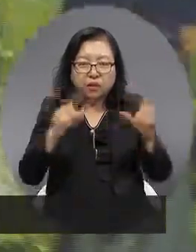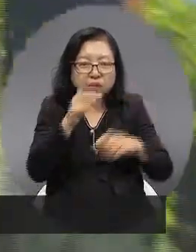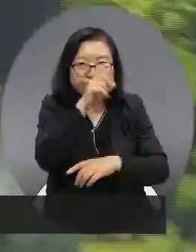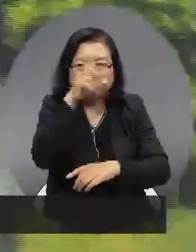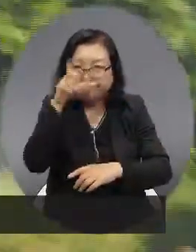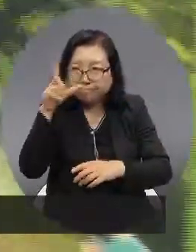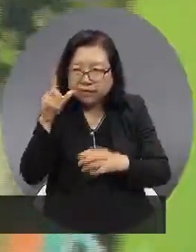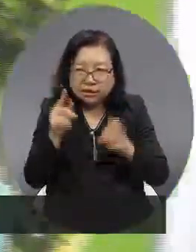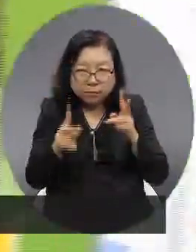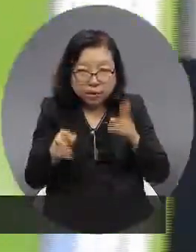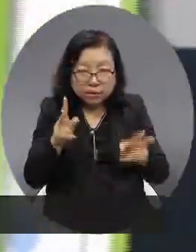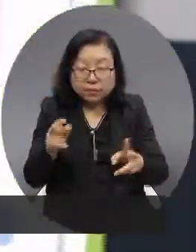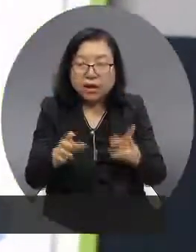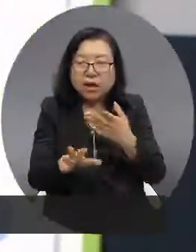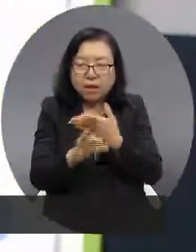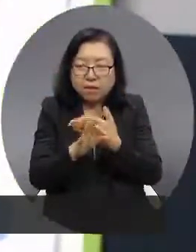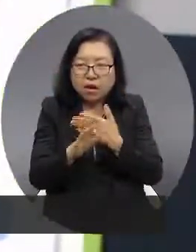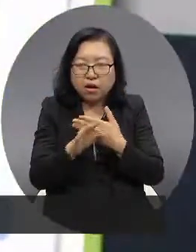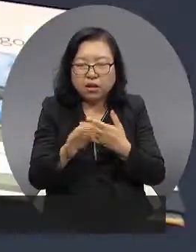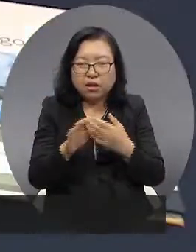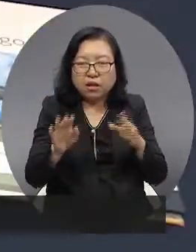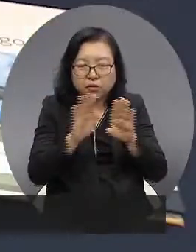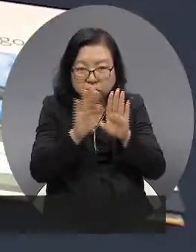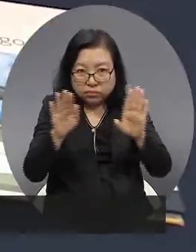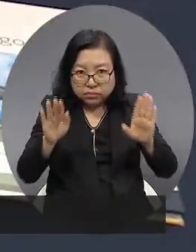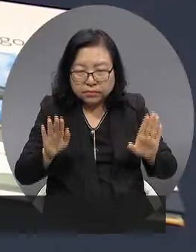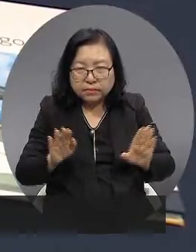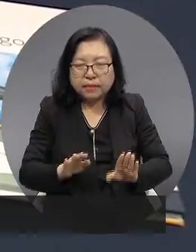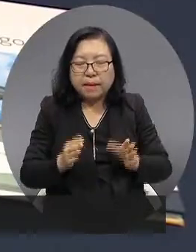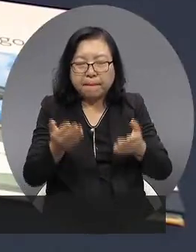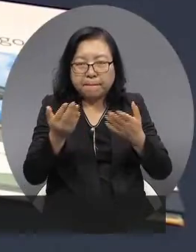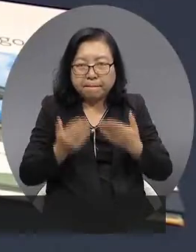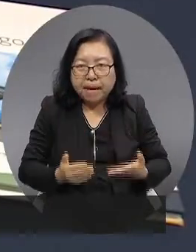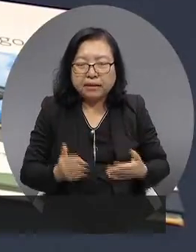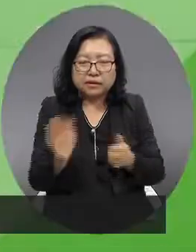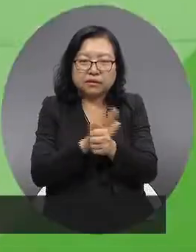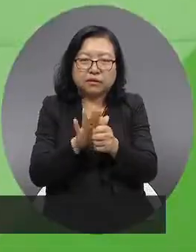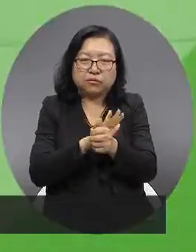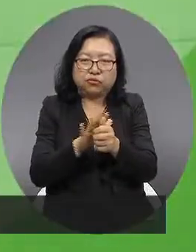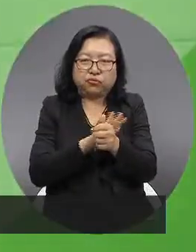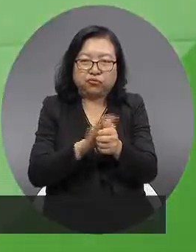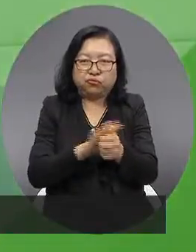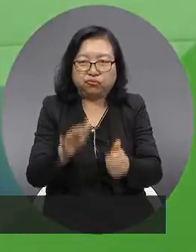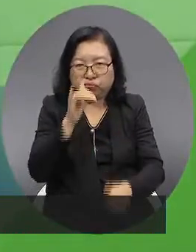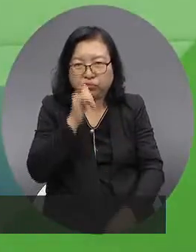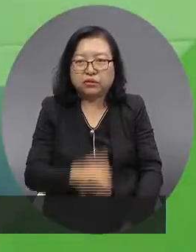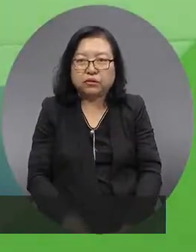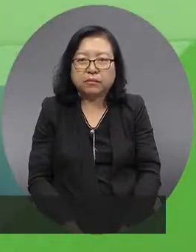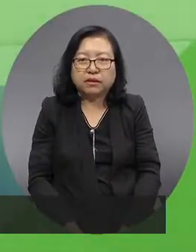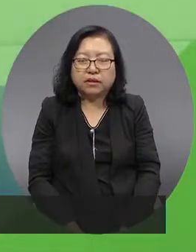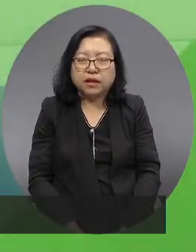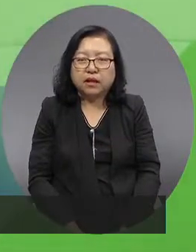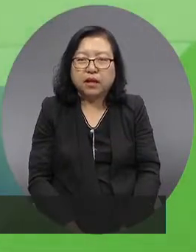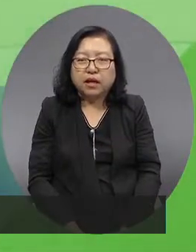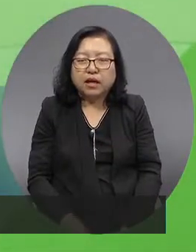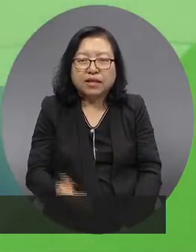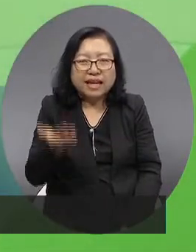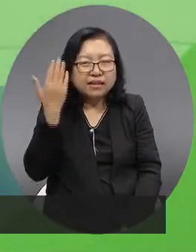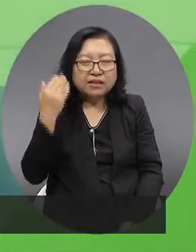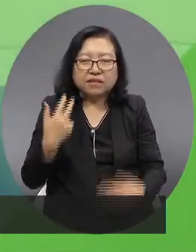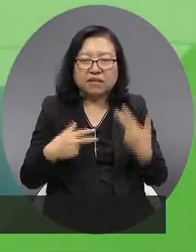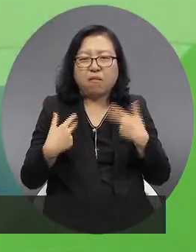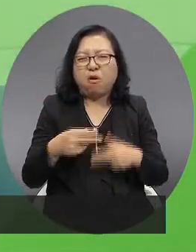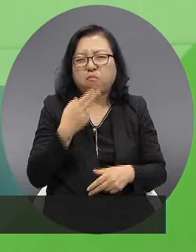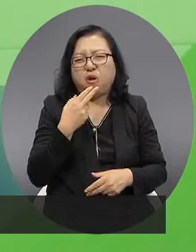실제 포토북으로 받아볼 수 있는 디지로그북 서비스도 제공합니다. 노잼도시라는 이미지가 이제 기존에 강했었지